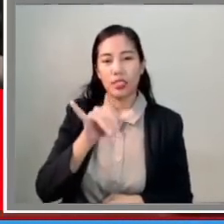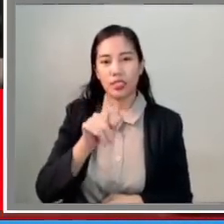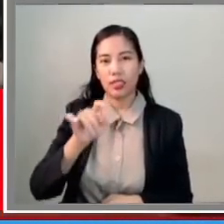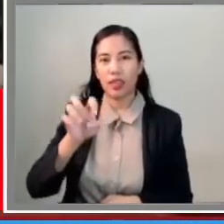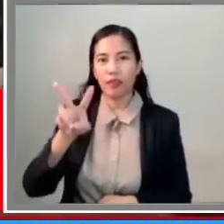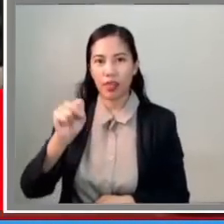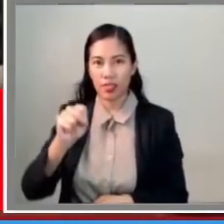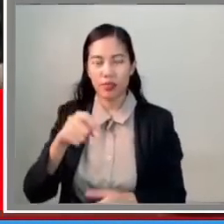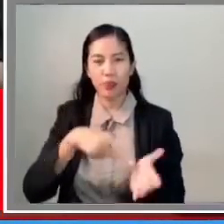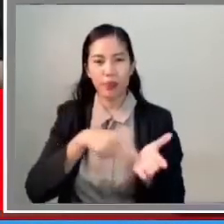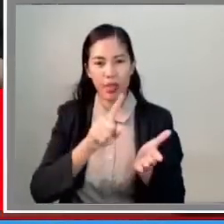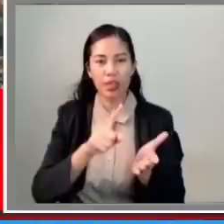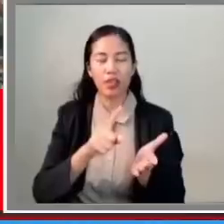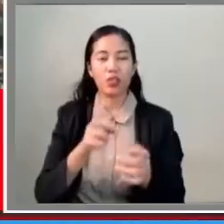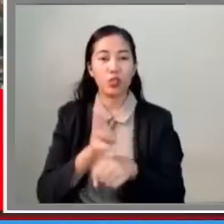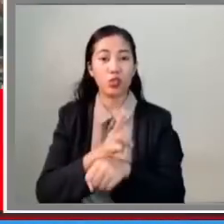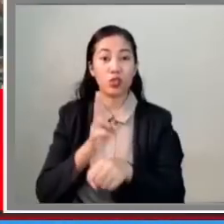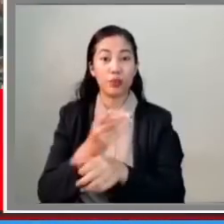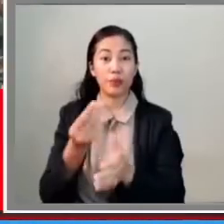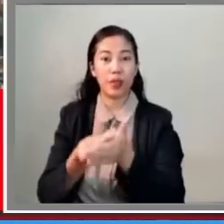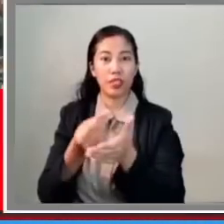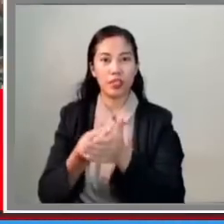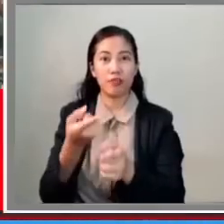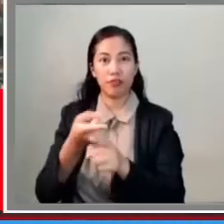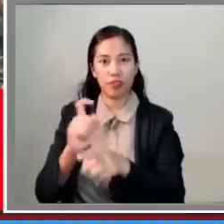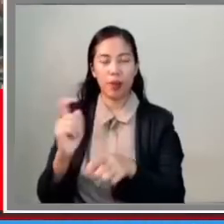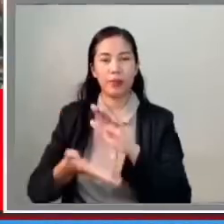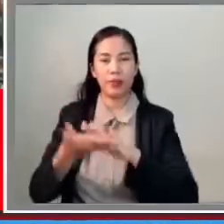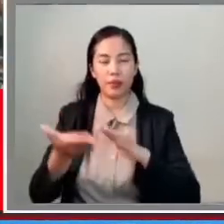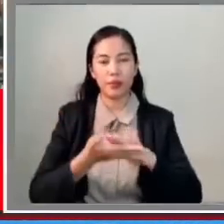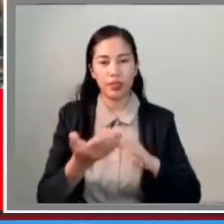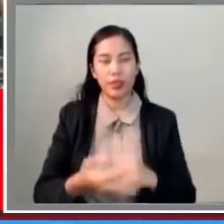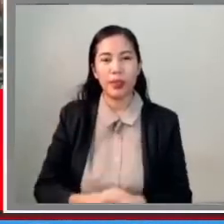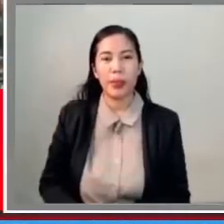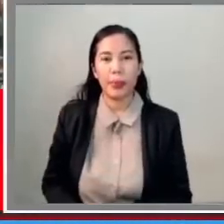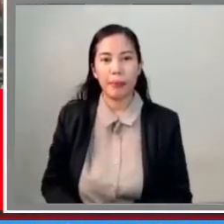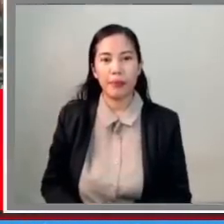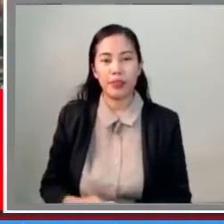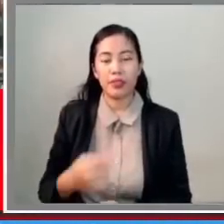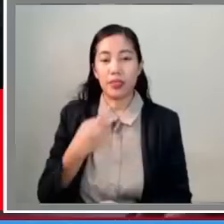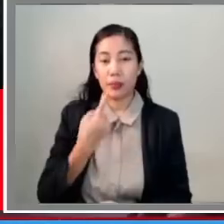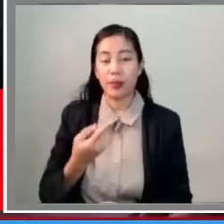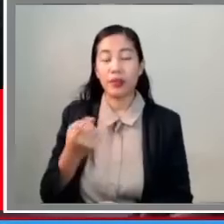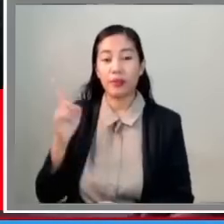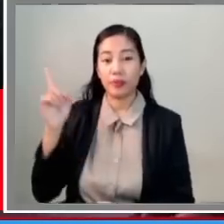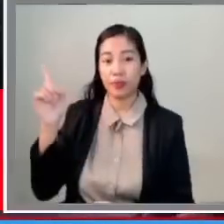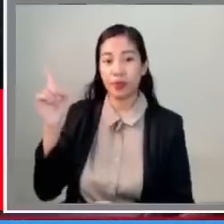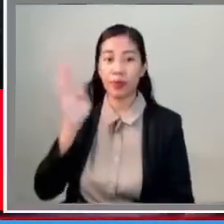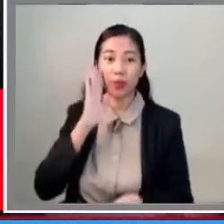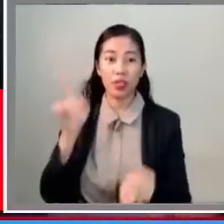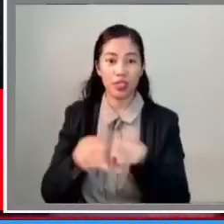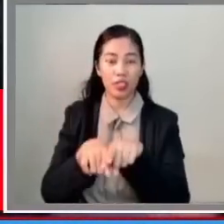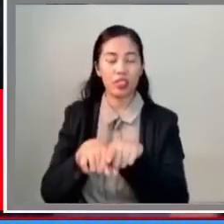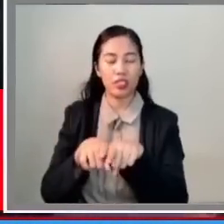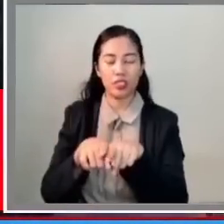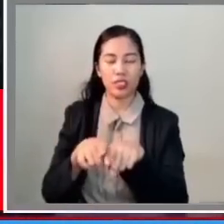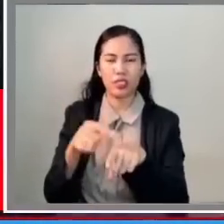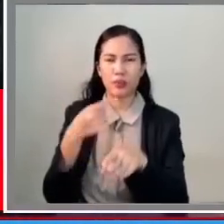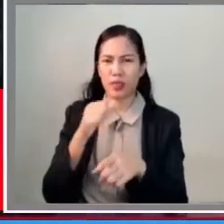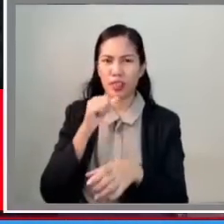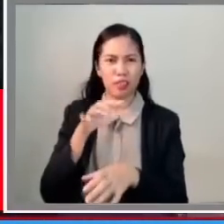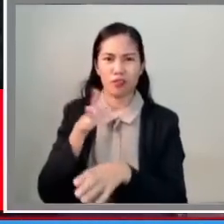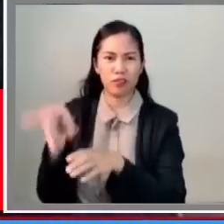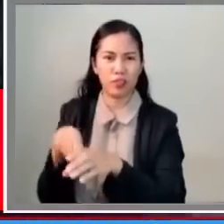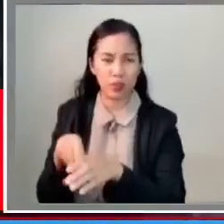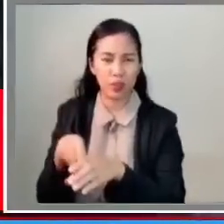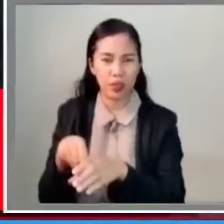gambling. Sagot naman ni Governor Henry na narito rin sa pagdinig, hindi siya sangkot sa gambling o anumang numbers game. Nagbigay na raw siya ng